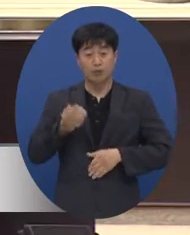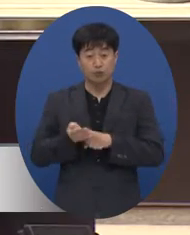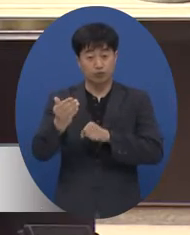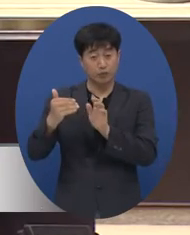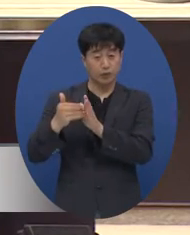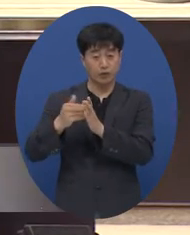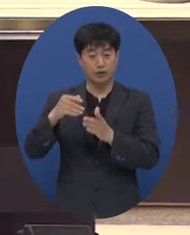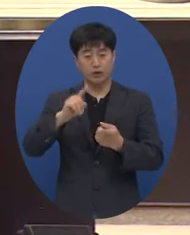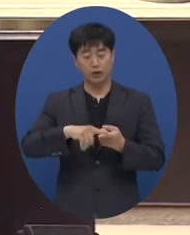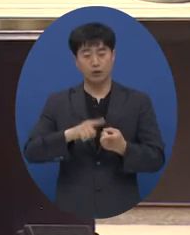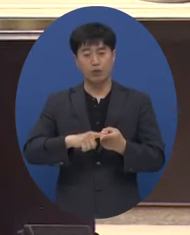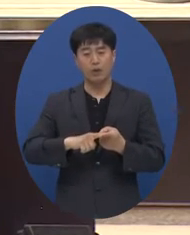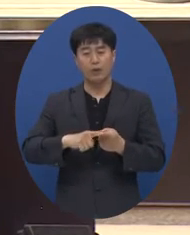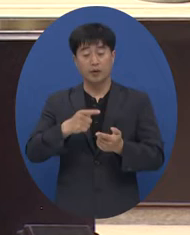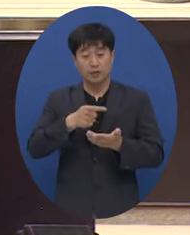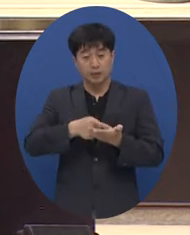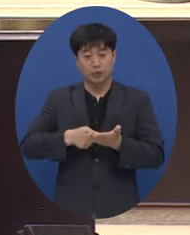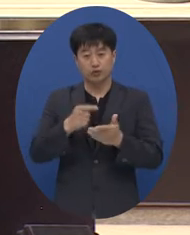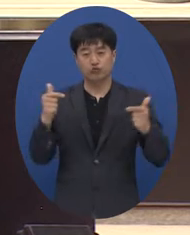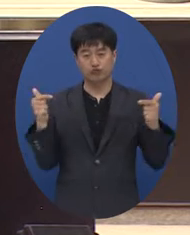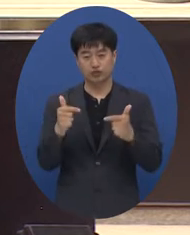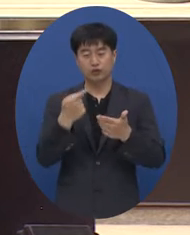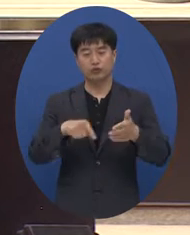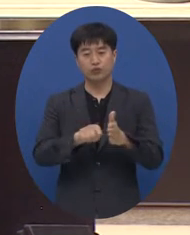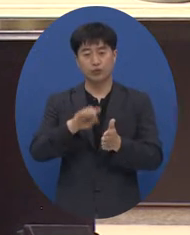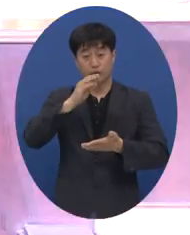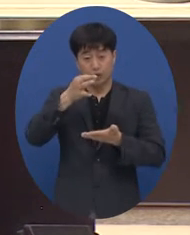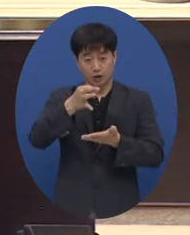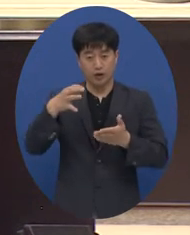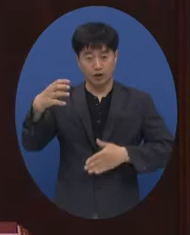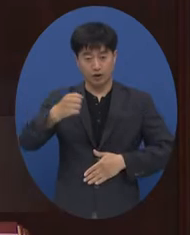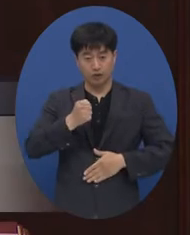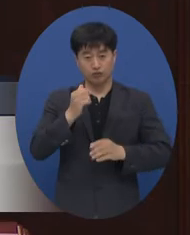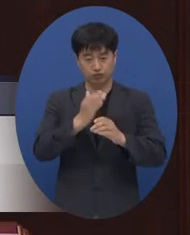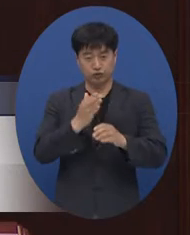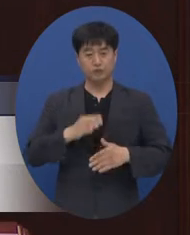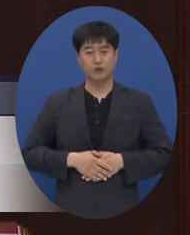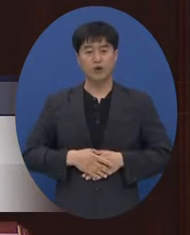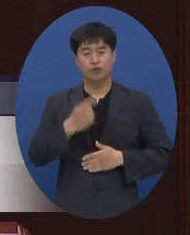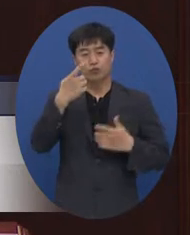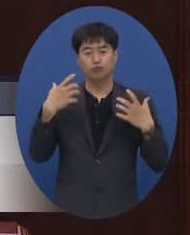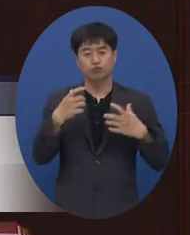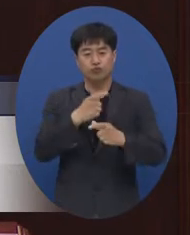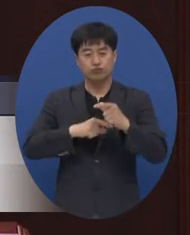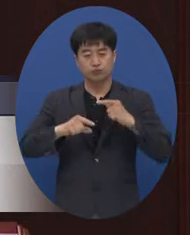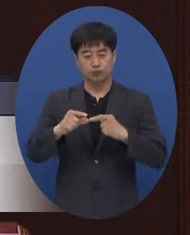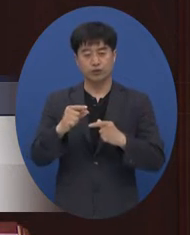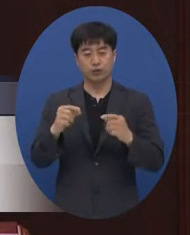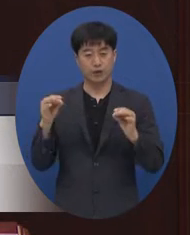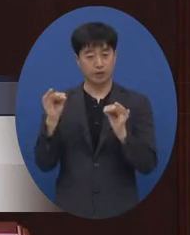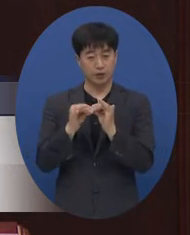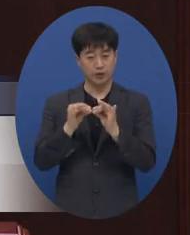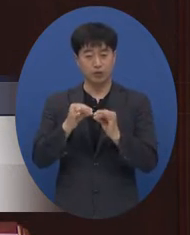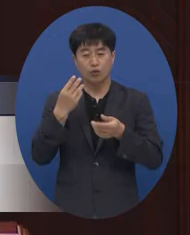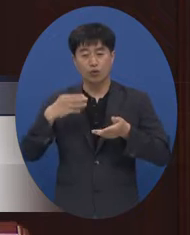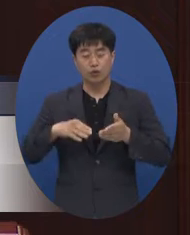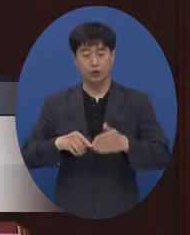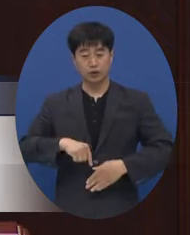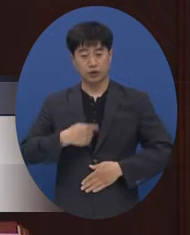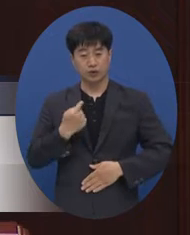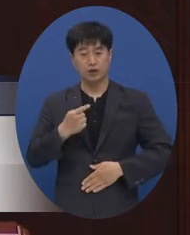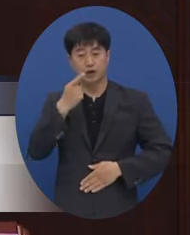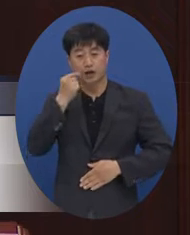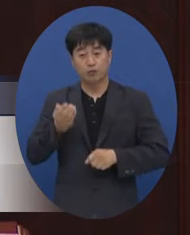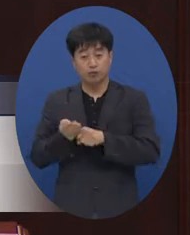따른 도내 기업들의 피해를 줄이기 위한 예산 확보가 중점입니다. 정부의 추경 기조에 발맞추고 경기도